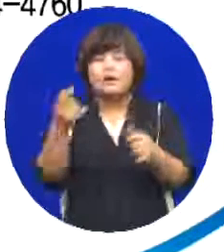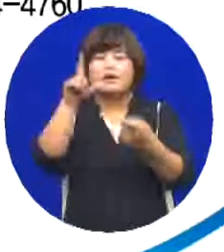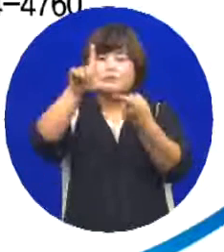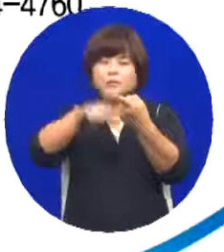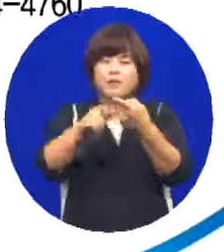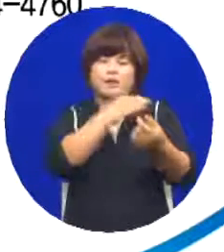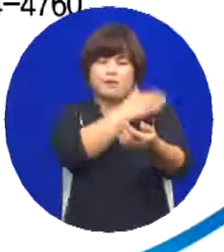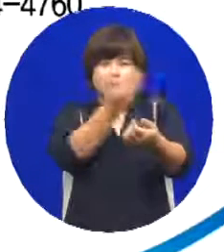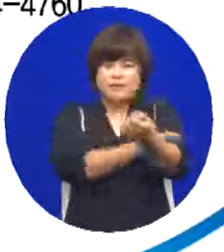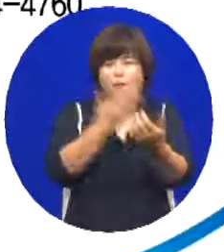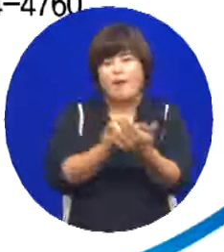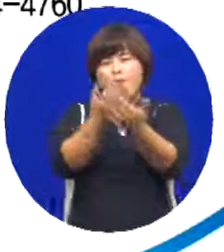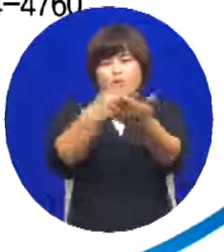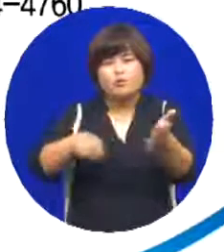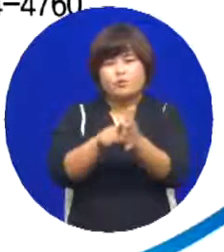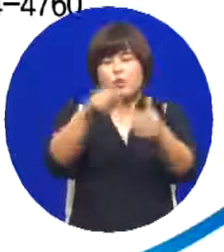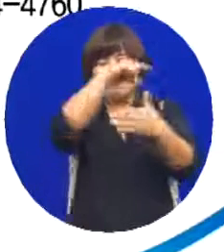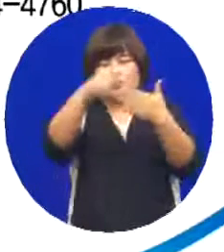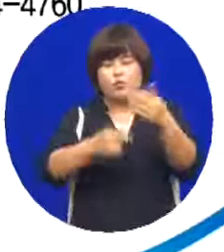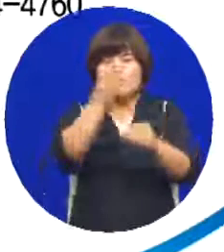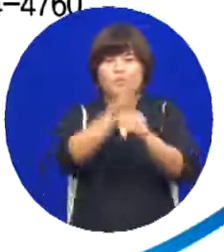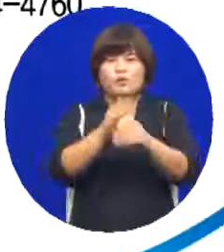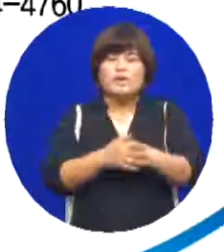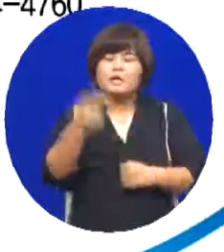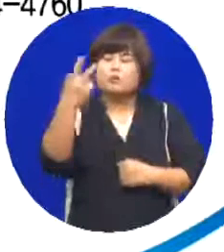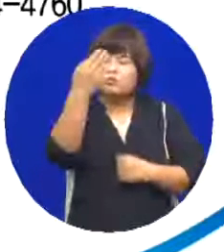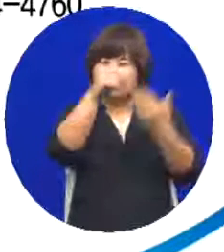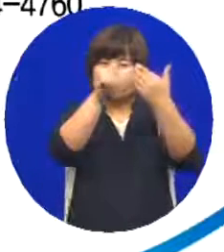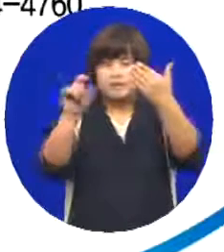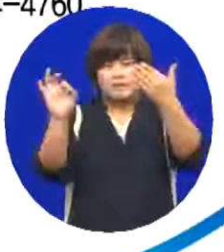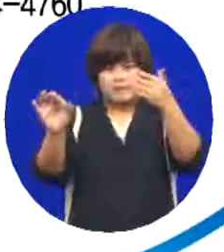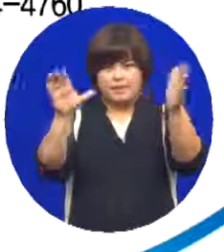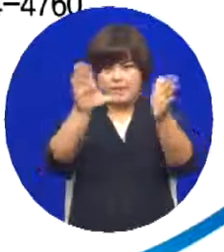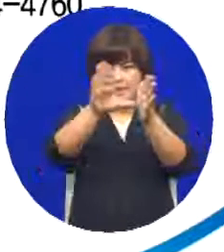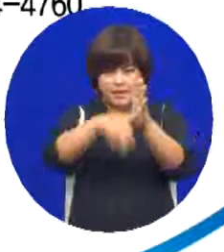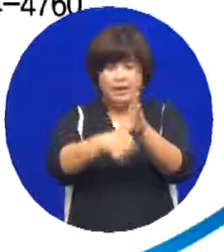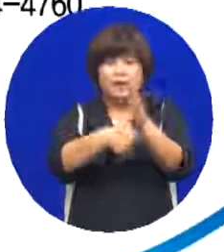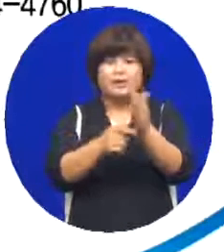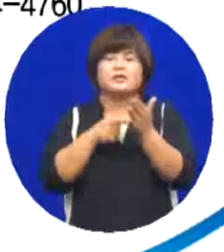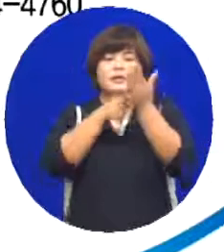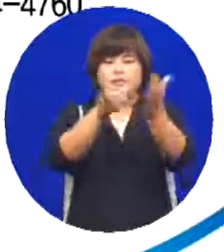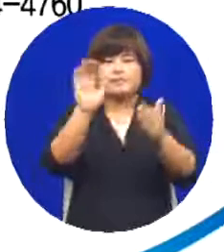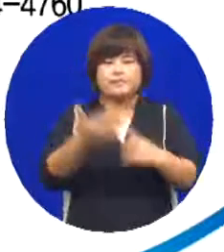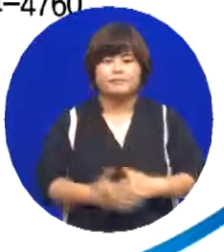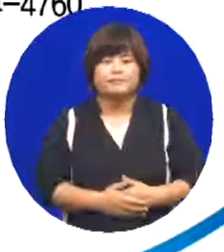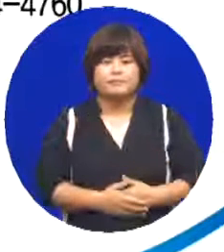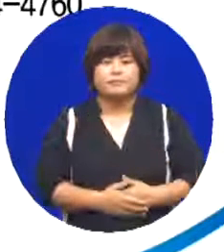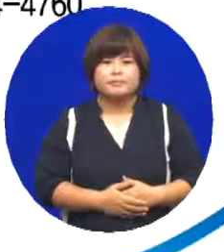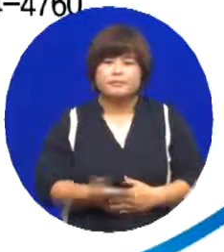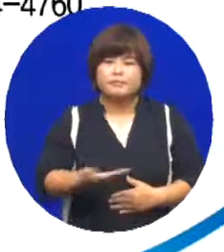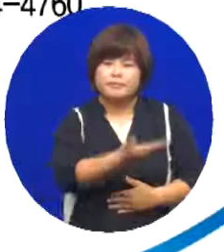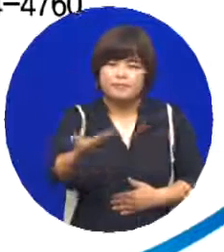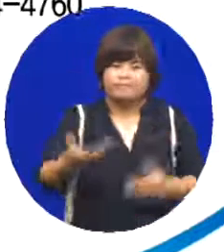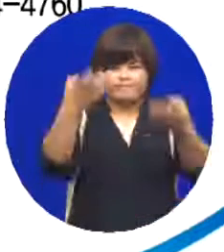대상으로 취업 역량 강화 프로그램을 실시합니다. 참가 신청은 9월 10일까지 용인시 일자리 센터로 하면 됩니다.